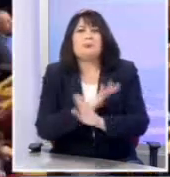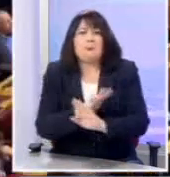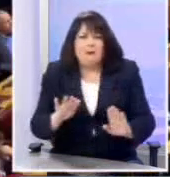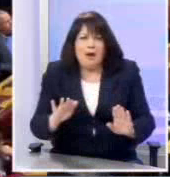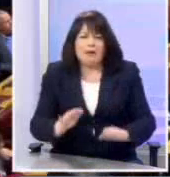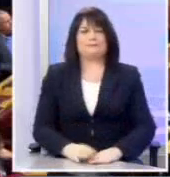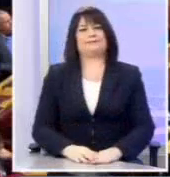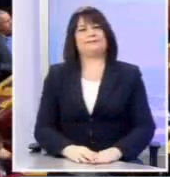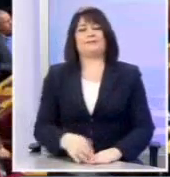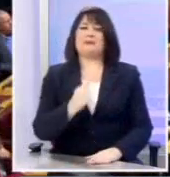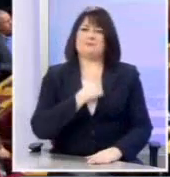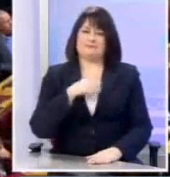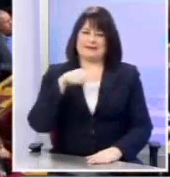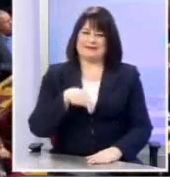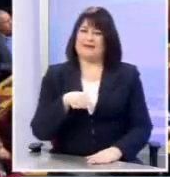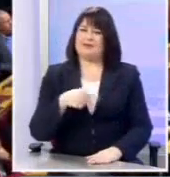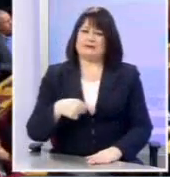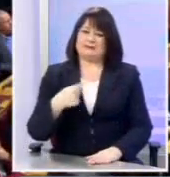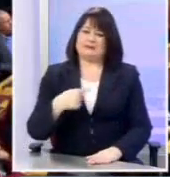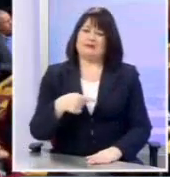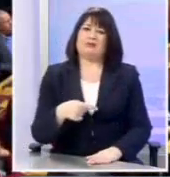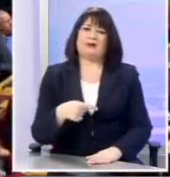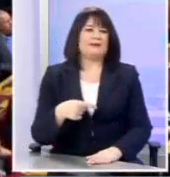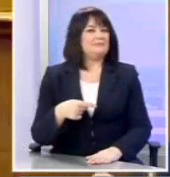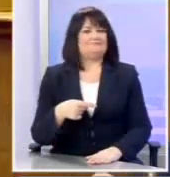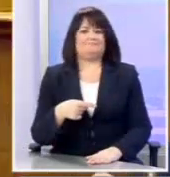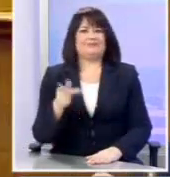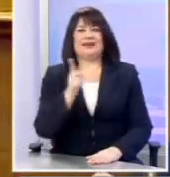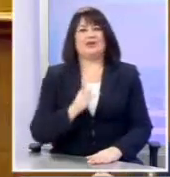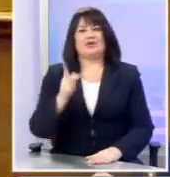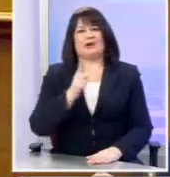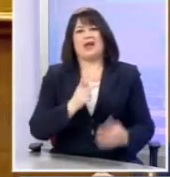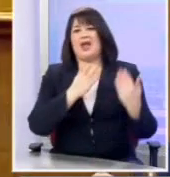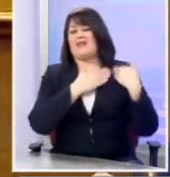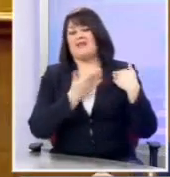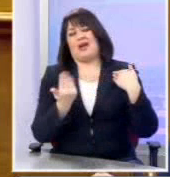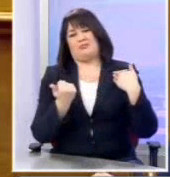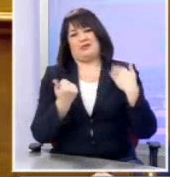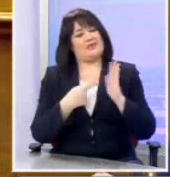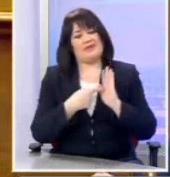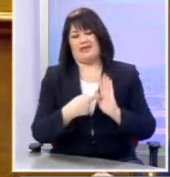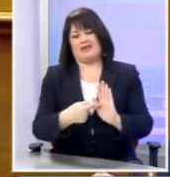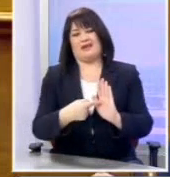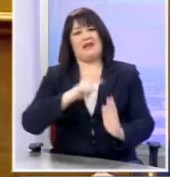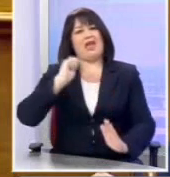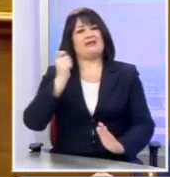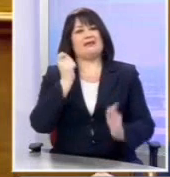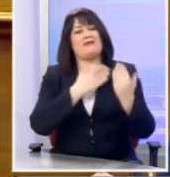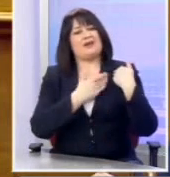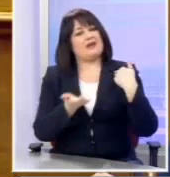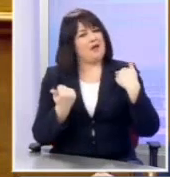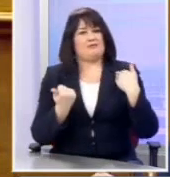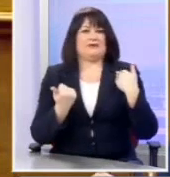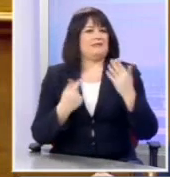Αυτή όμως πιστεύω ότι είναι μια στάση κοινωνικά ανεύθυνη, εθνικά ανεύθυνη θα έλεγα,